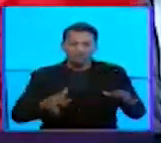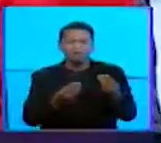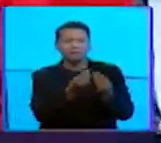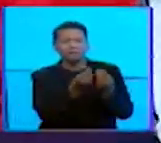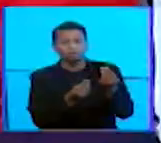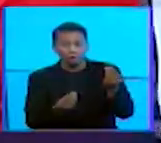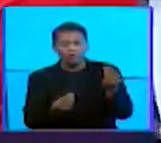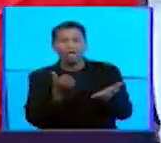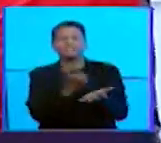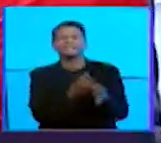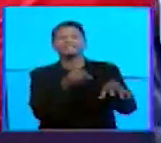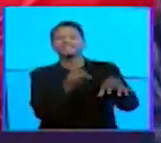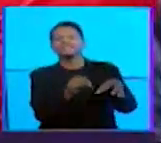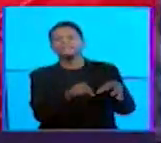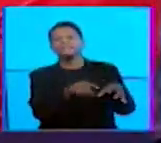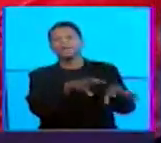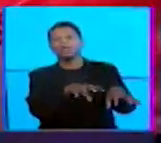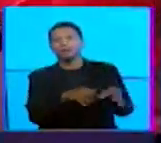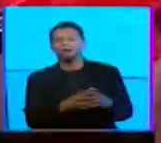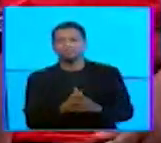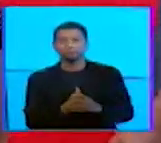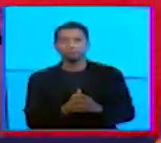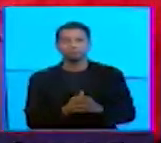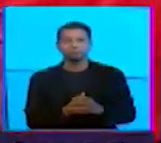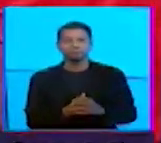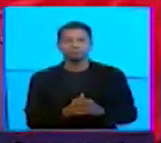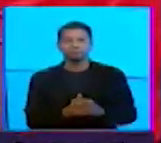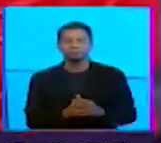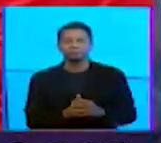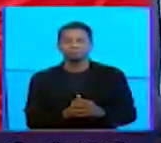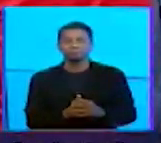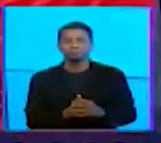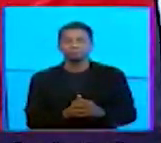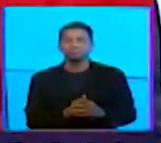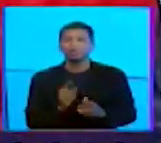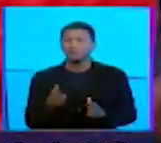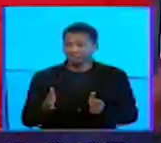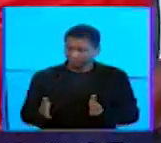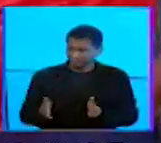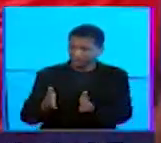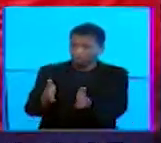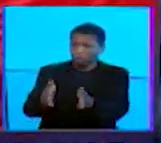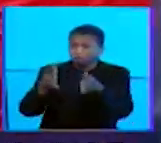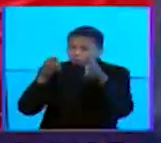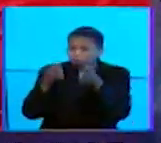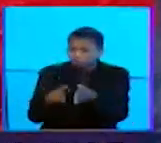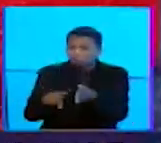mini triathlon Lukupang yang merupakan pemanasan untuk